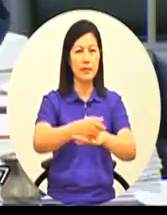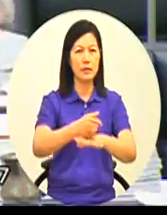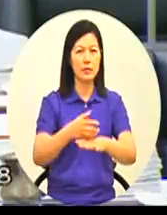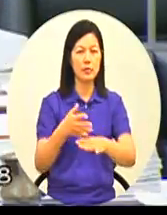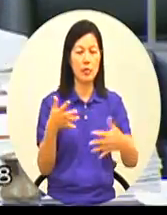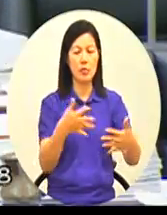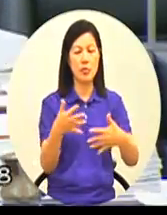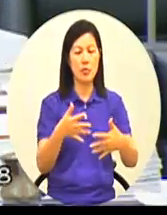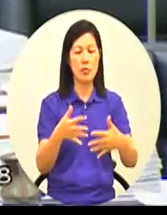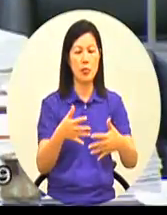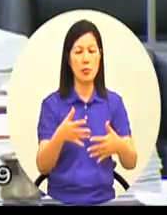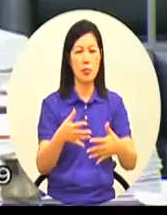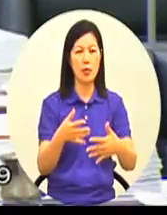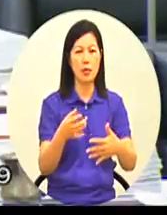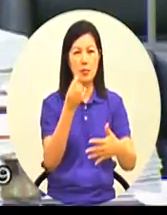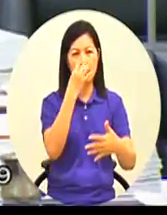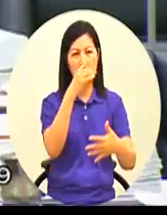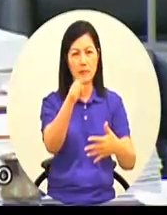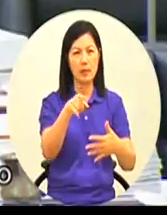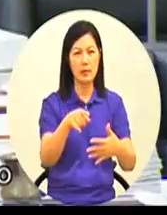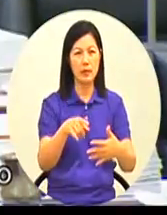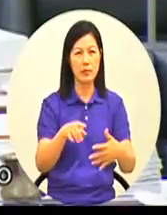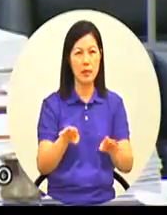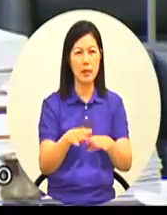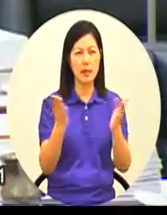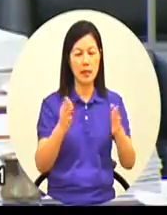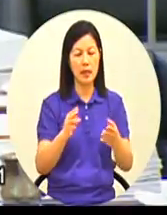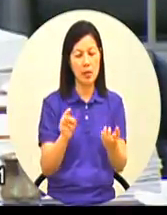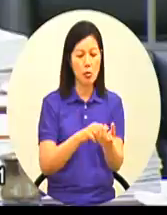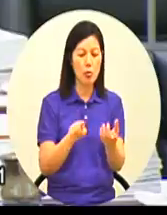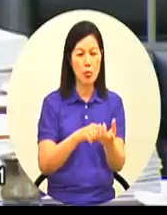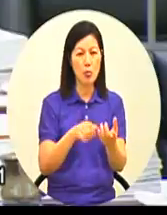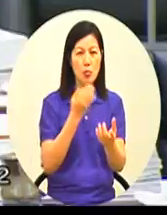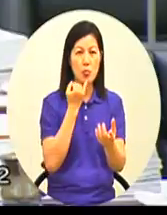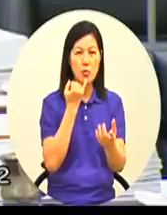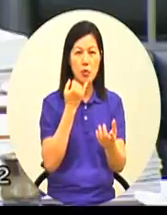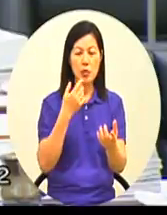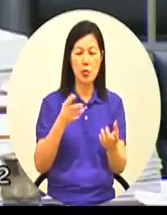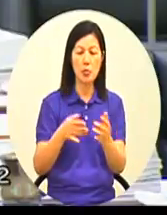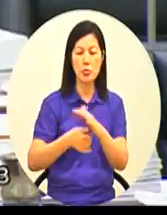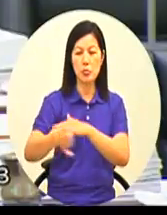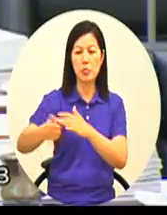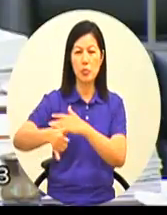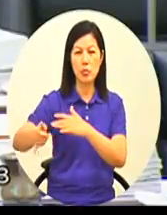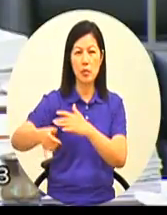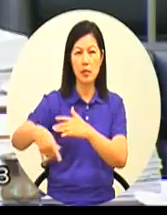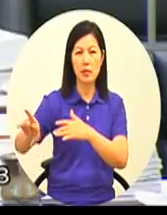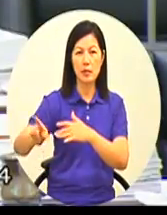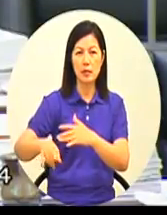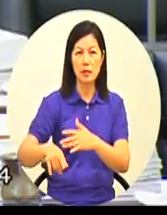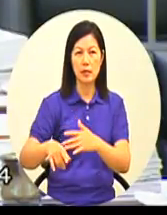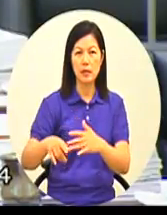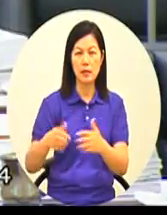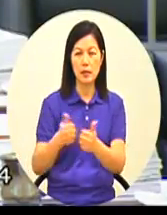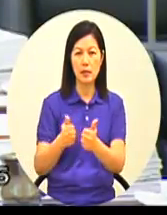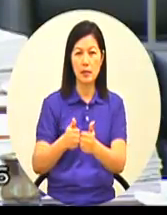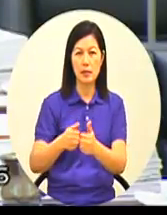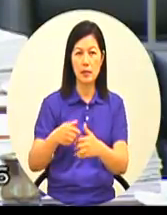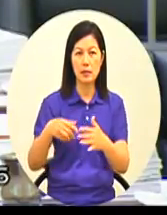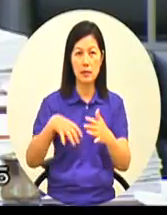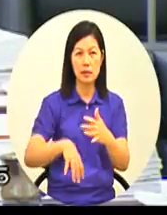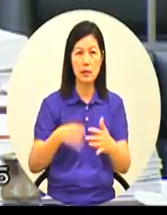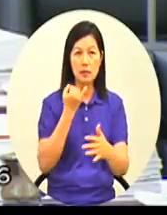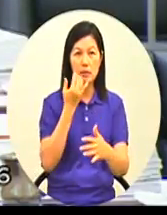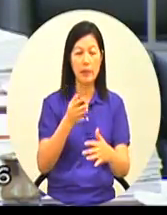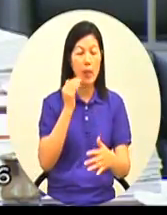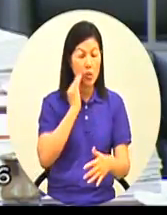这个局处，那是不是他们就可以开始滑手机，或者干脆请他们离开议事厅？ 你说什么？再讲一